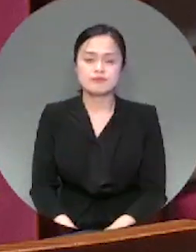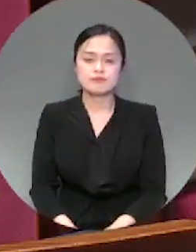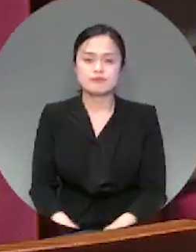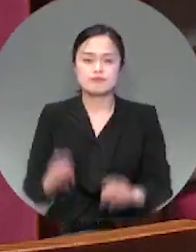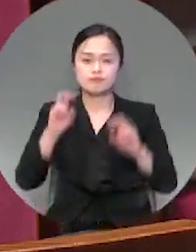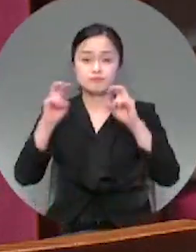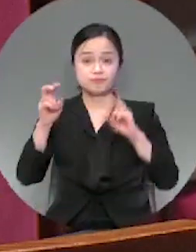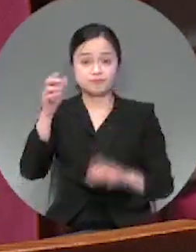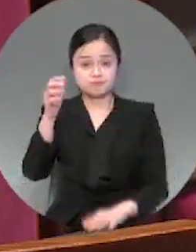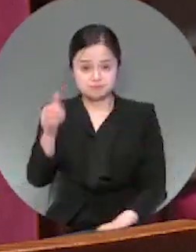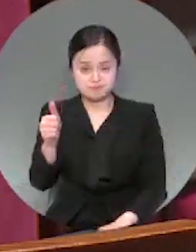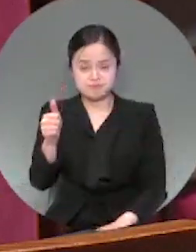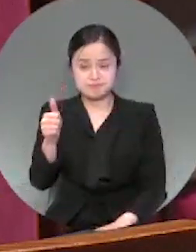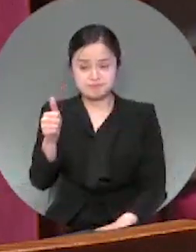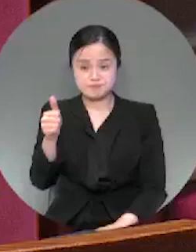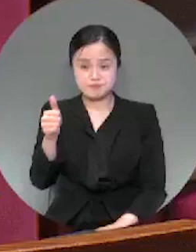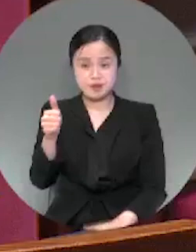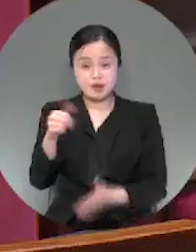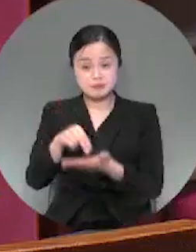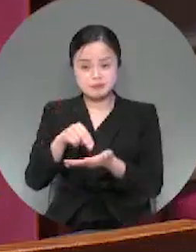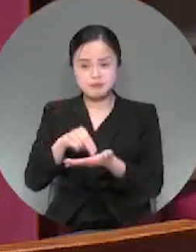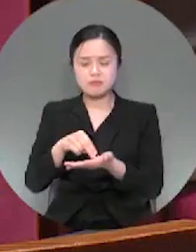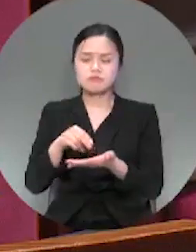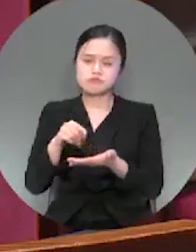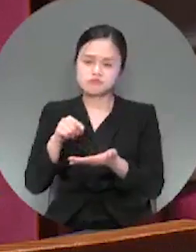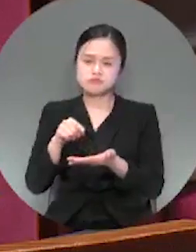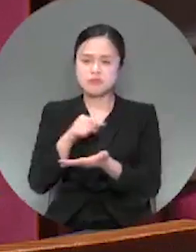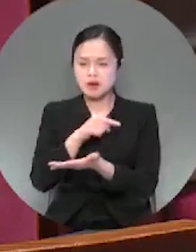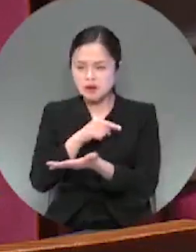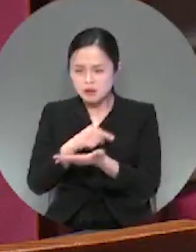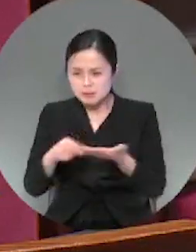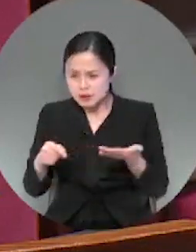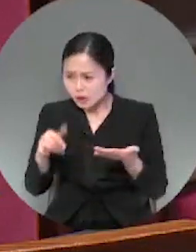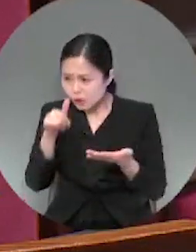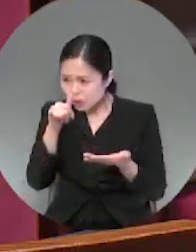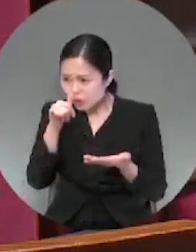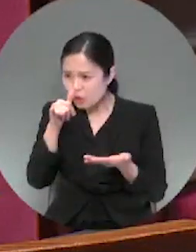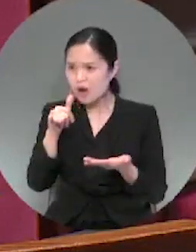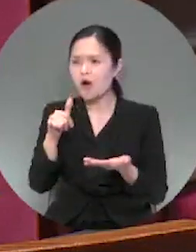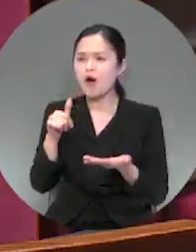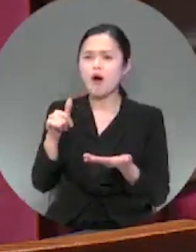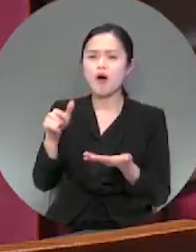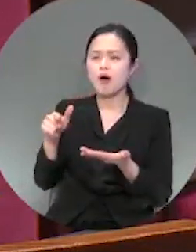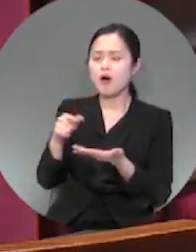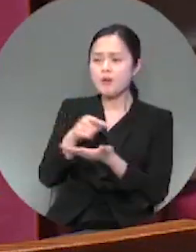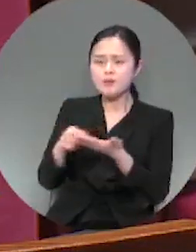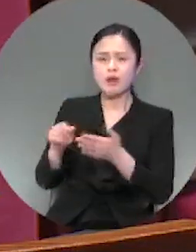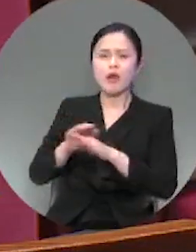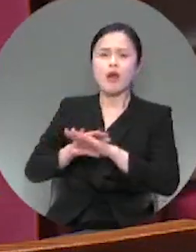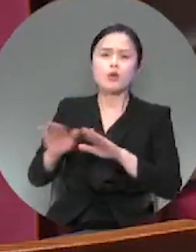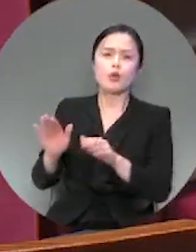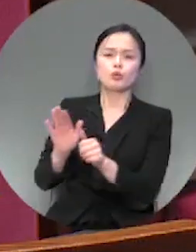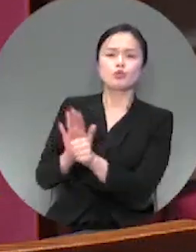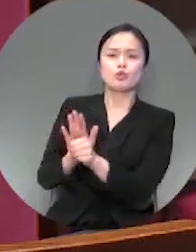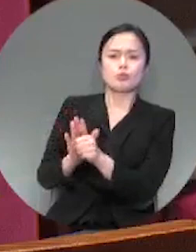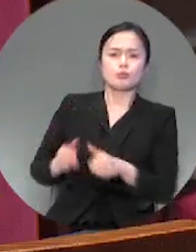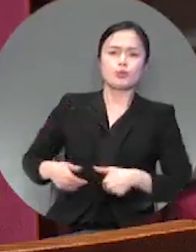계신 분들이 계시다면 이 개선 방안을 마련할 필요가 있거든요. 이거는 지원에